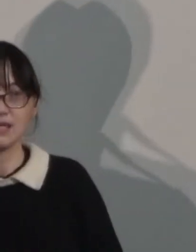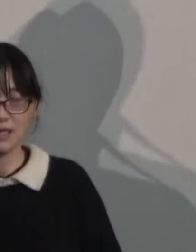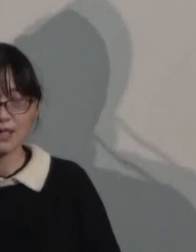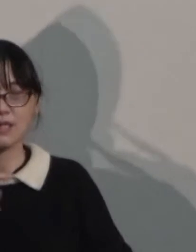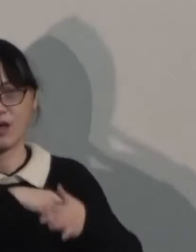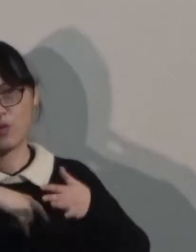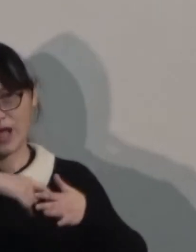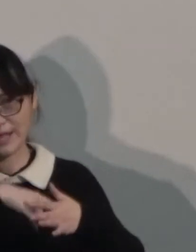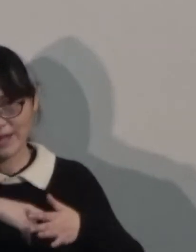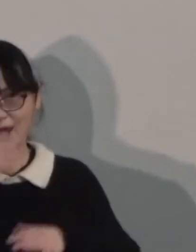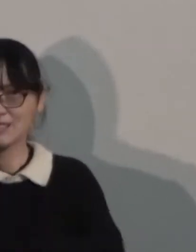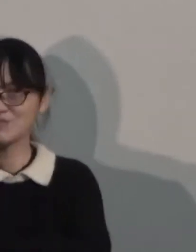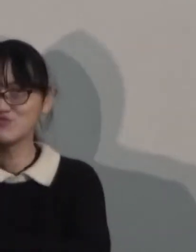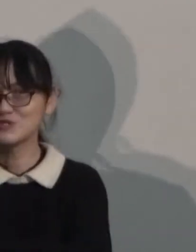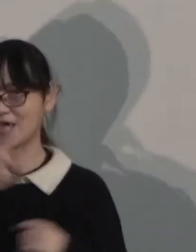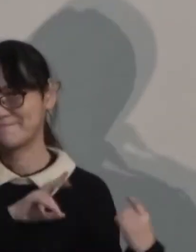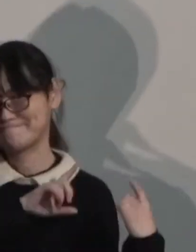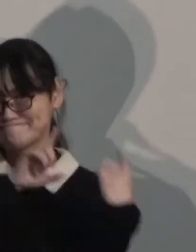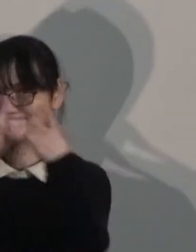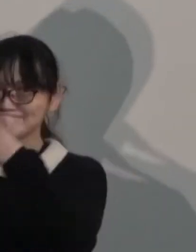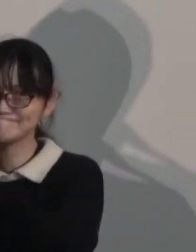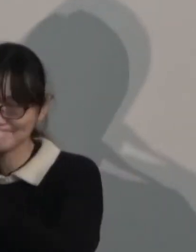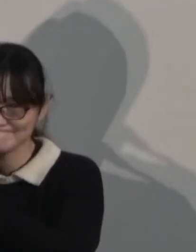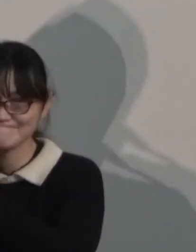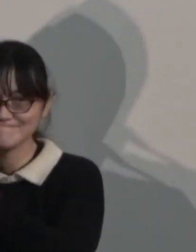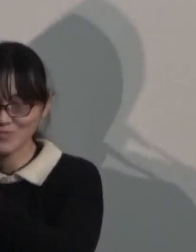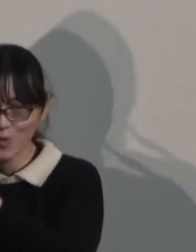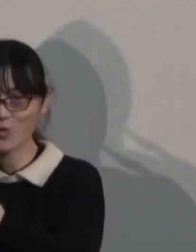、本当のことを